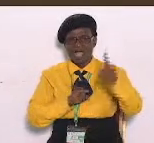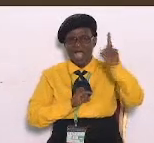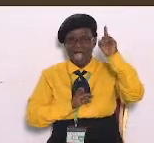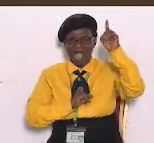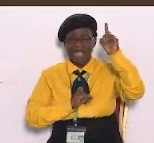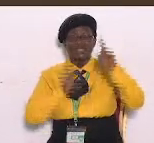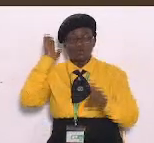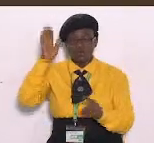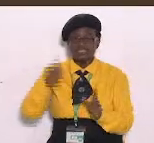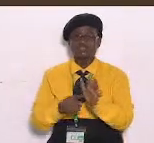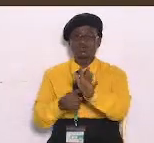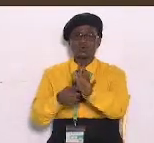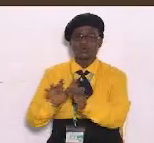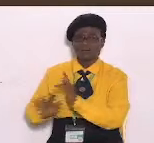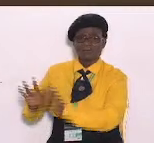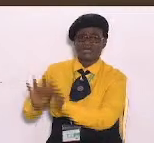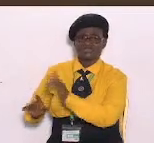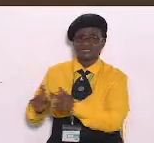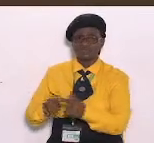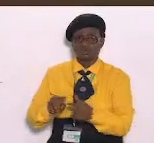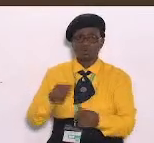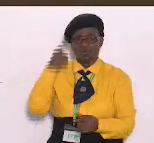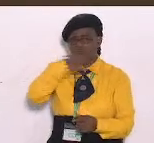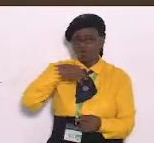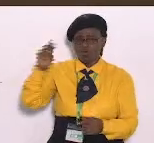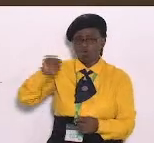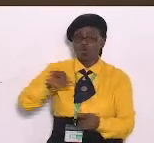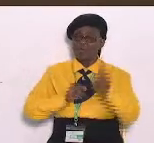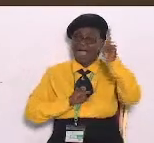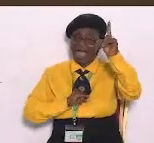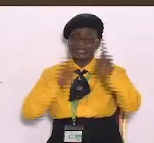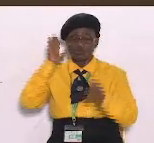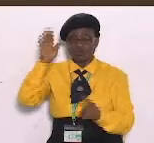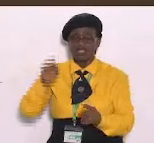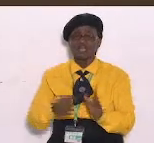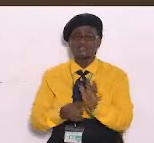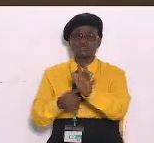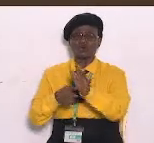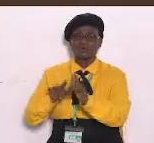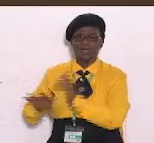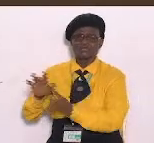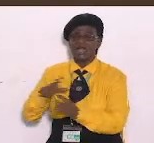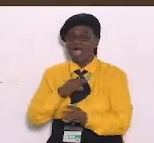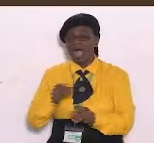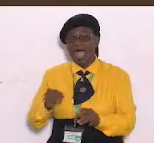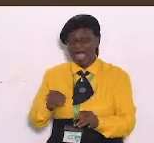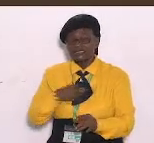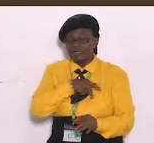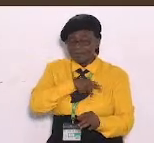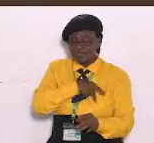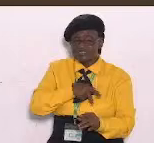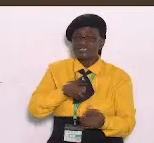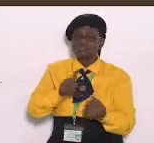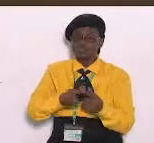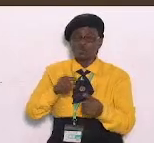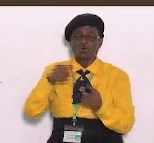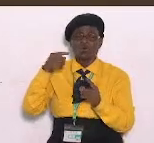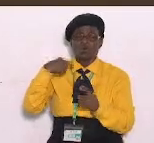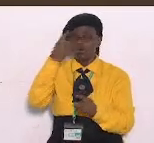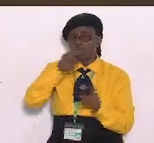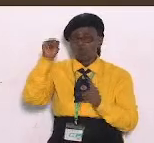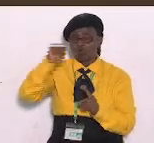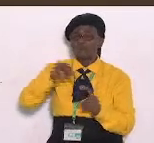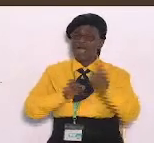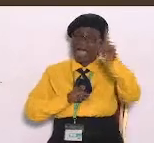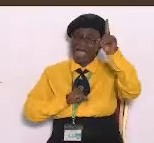dit je montrerai miséricorde à celui que je veux monter je serai compassionnant